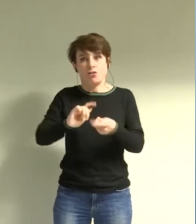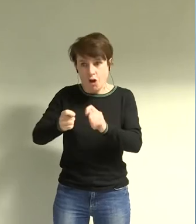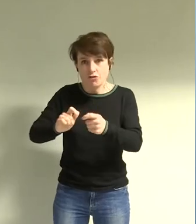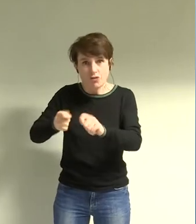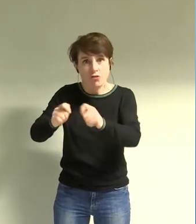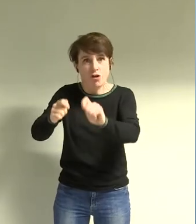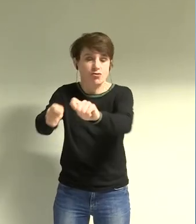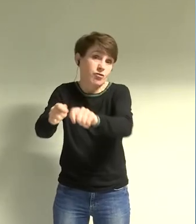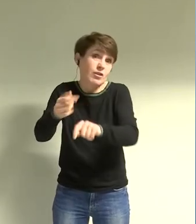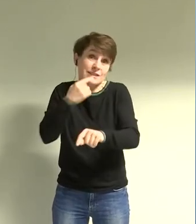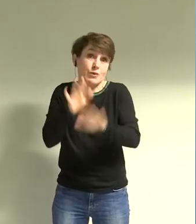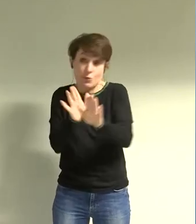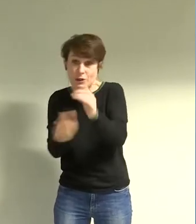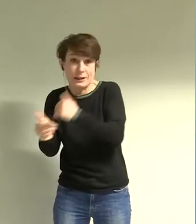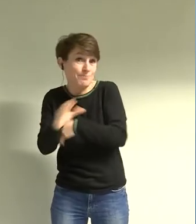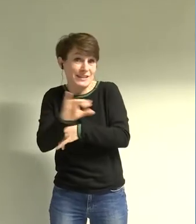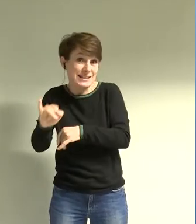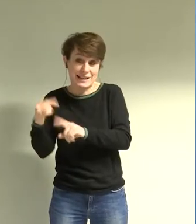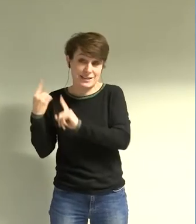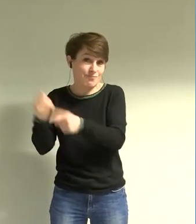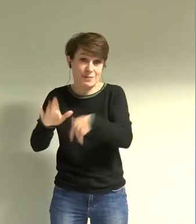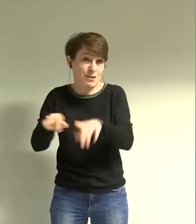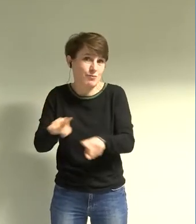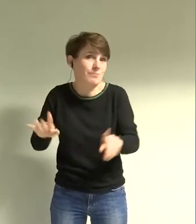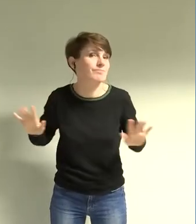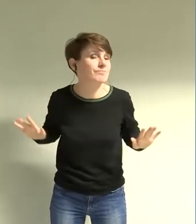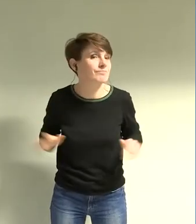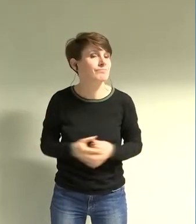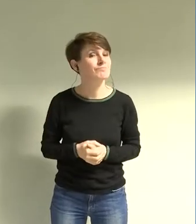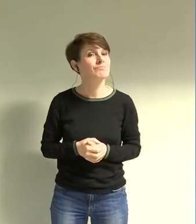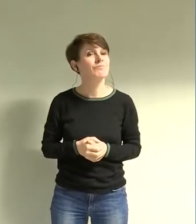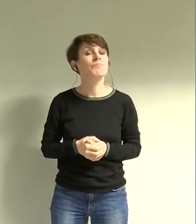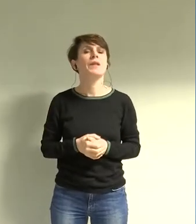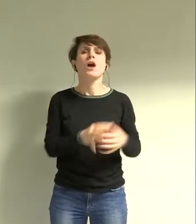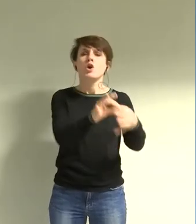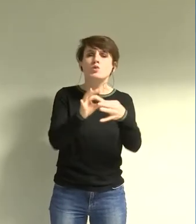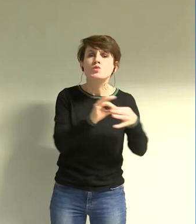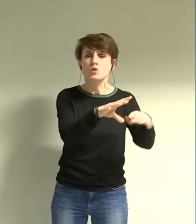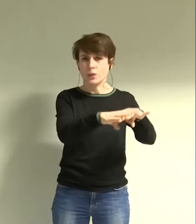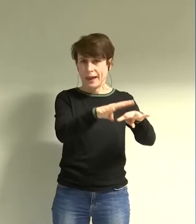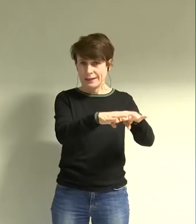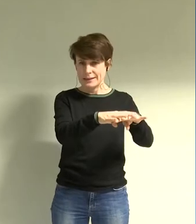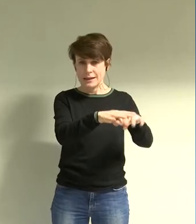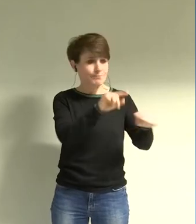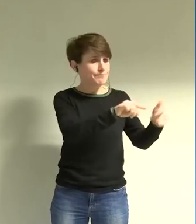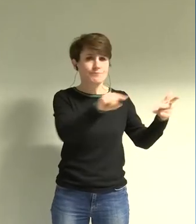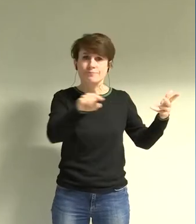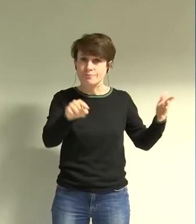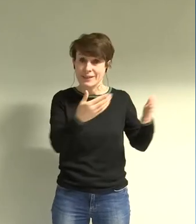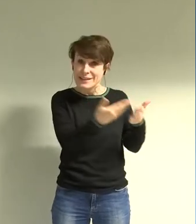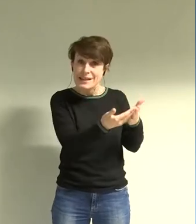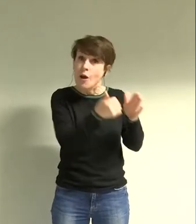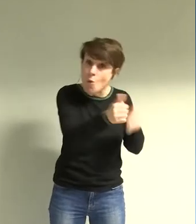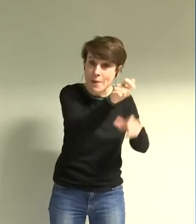encore ce que j'ai compris c'est que les unions de quartier qui elles émanent des habitants